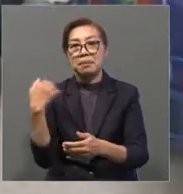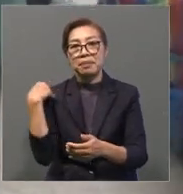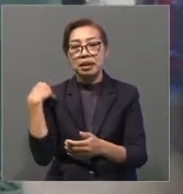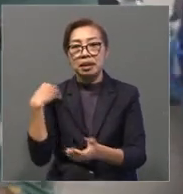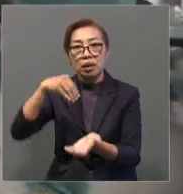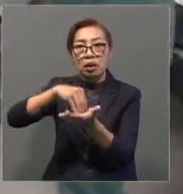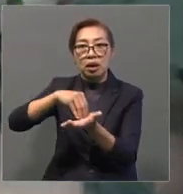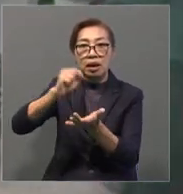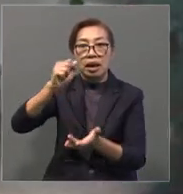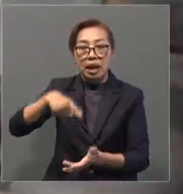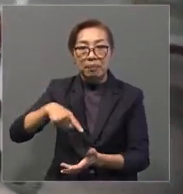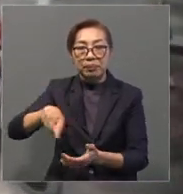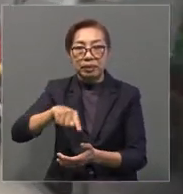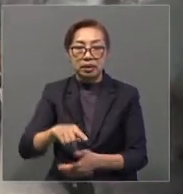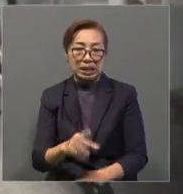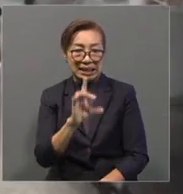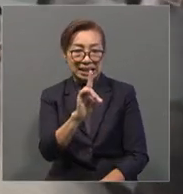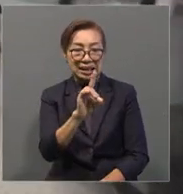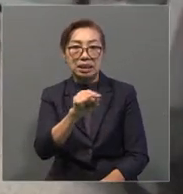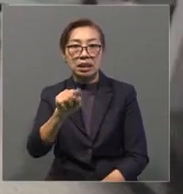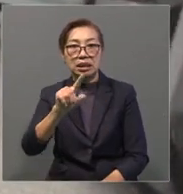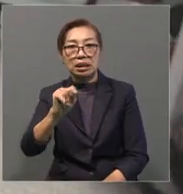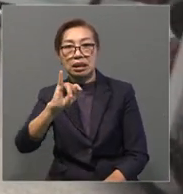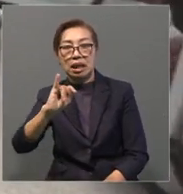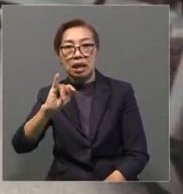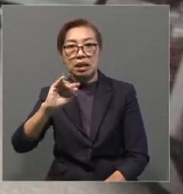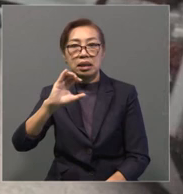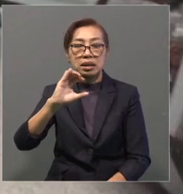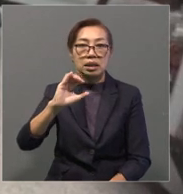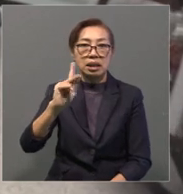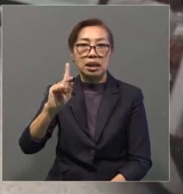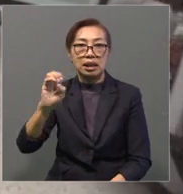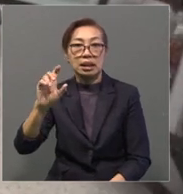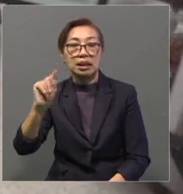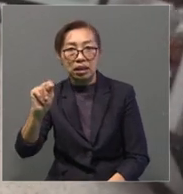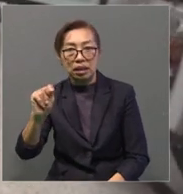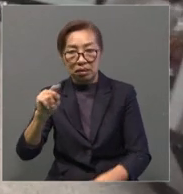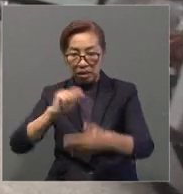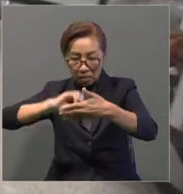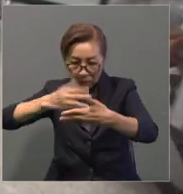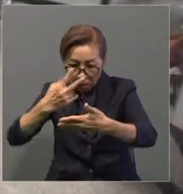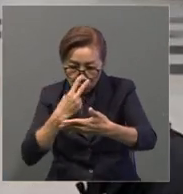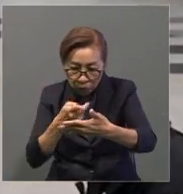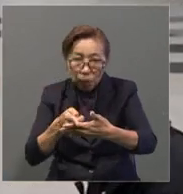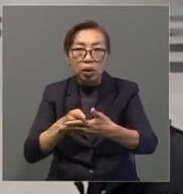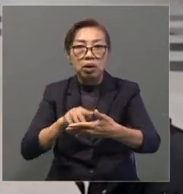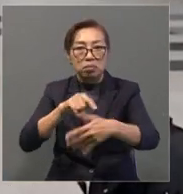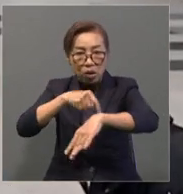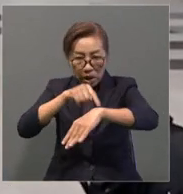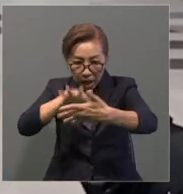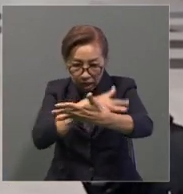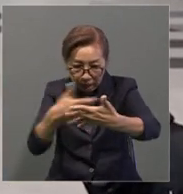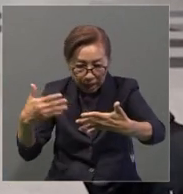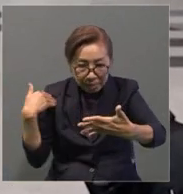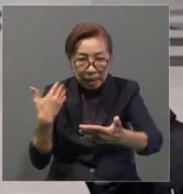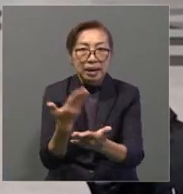นะคะดี Ticketนะคะช่องทางออนไลน์แล้วก็ตรวจสอบเวลาการเดินรถราคาตั๋วรถโดยสารผ่านทางแอปพลิเคชั่นที่กำหนดเวลาเดิน